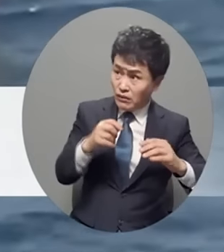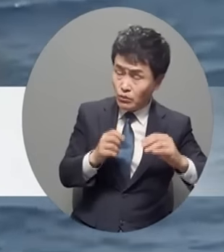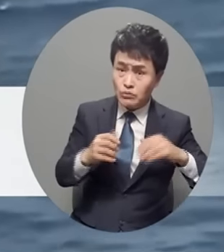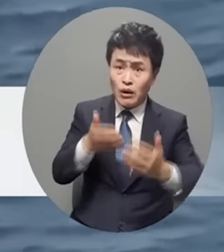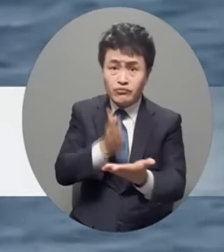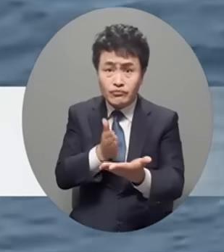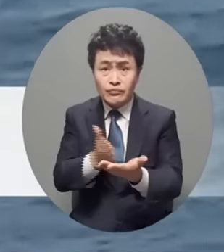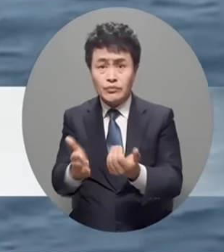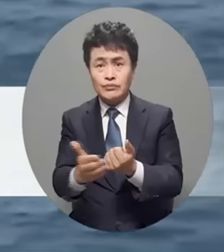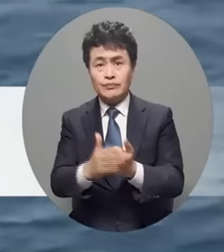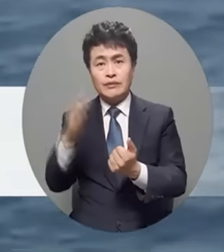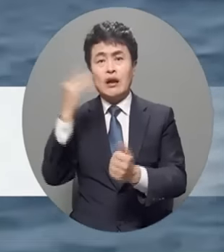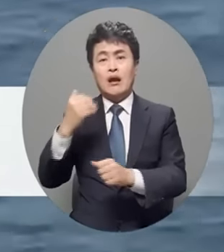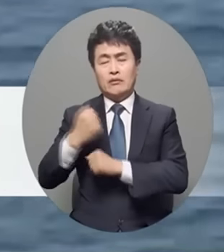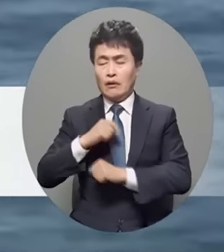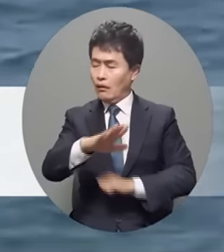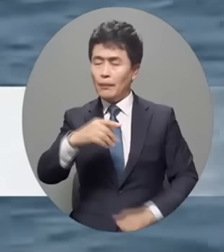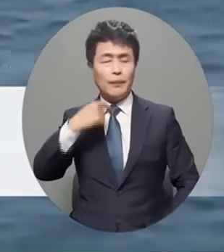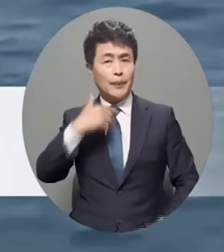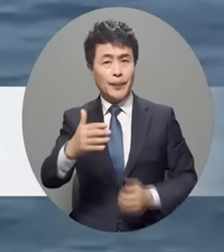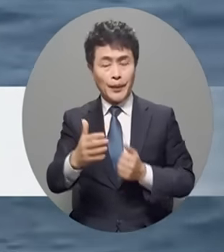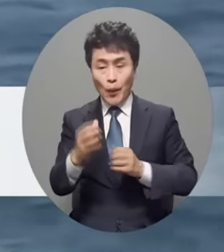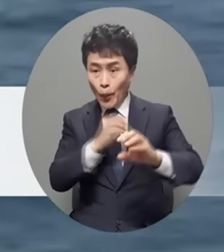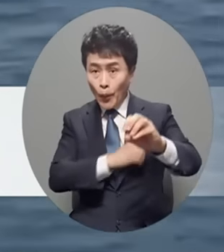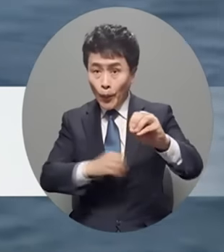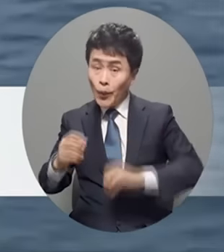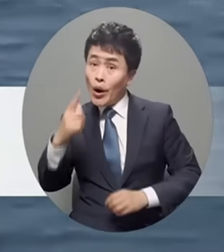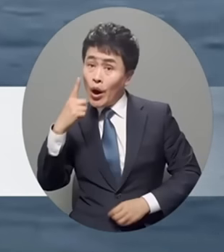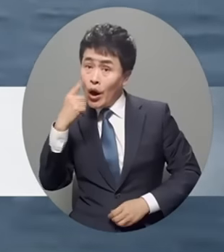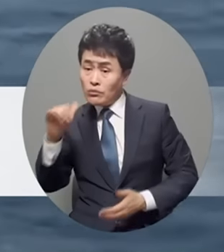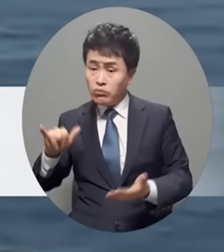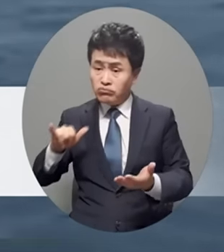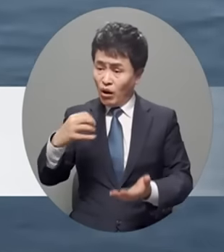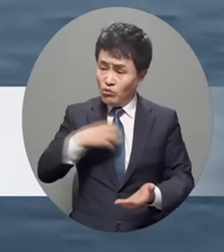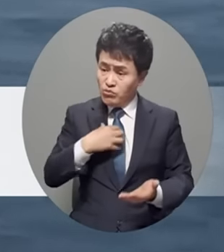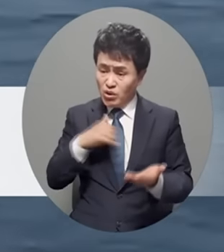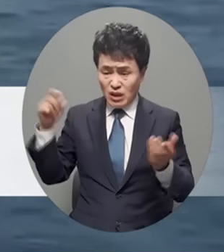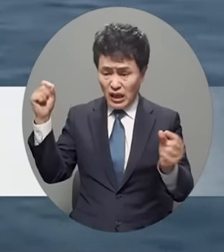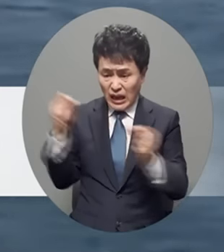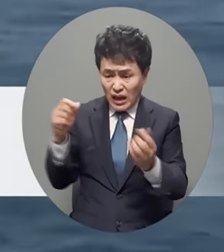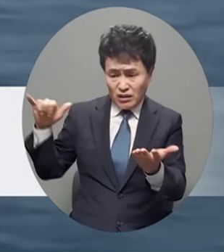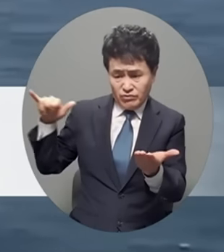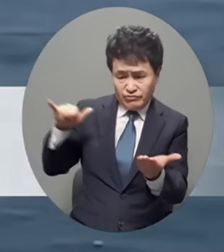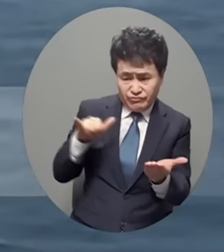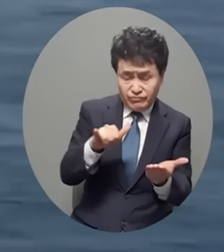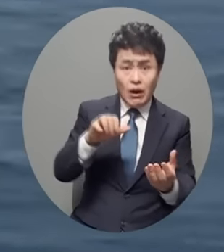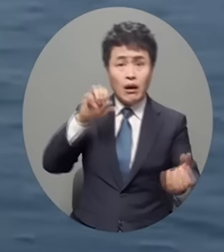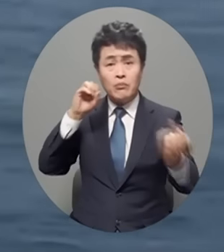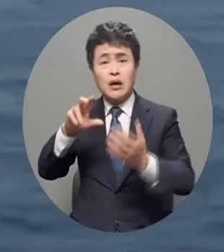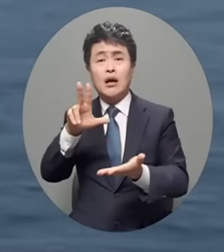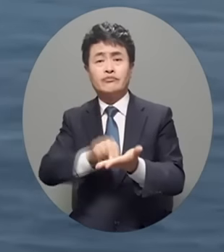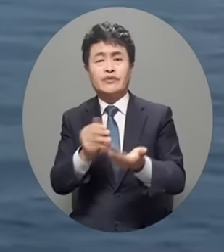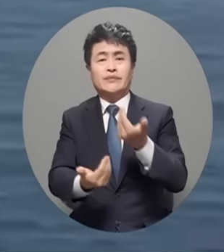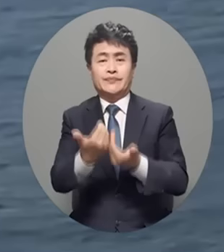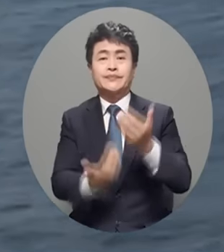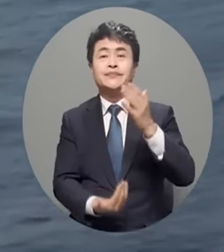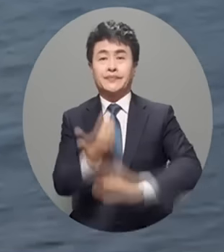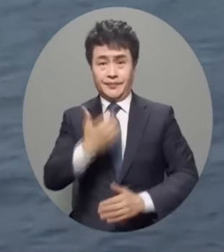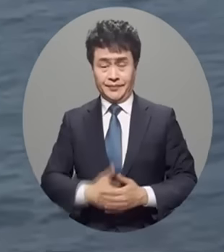사건으로 우리 군은 그런 사실이 없고 오히려 일본기가 위협 비행했다고 반박하면서 불거졌습니다.